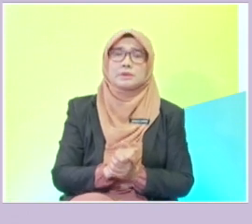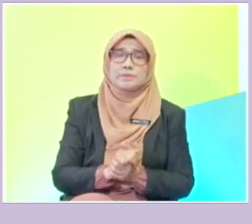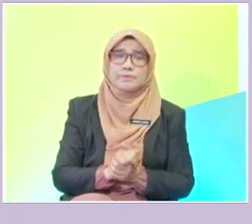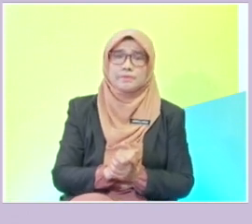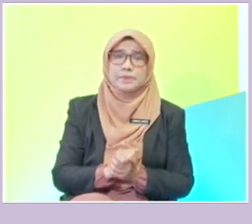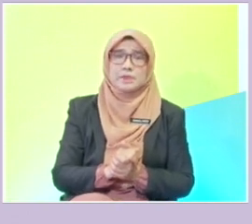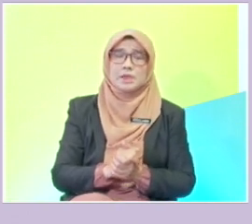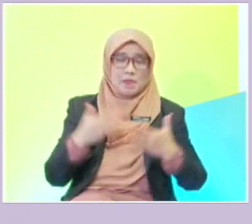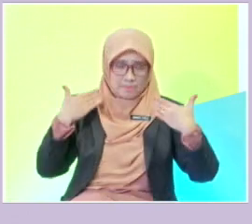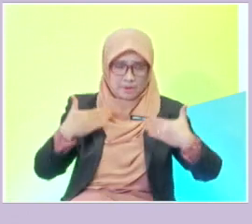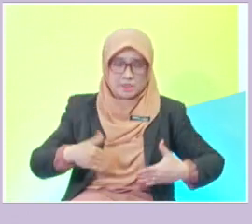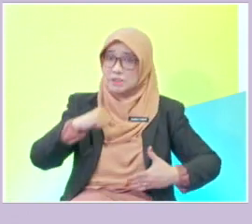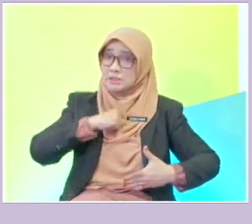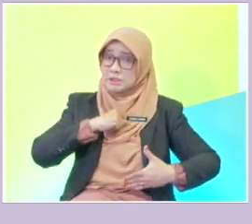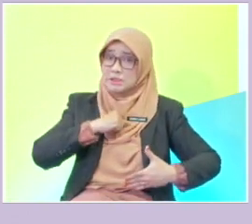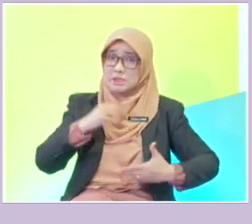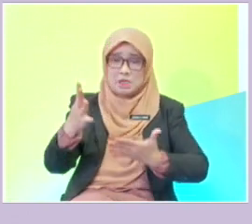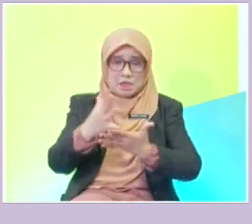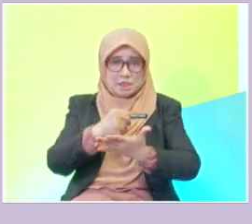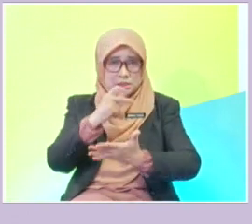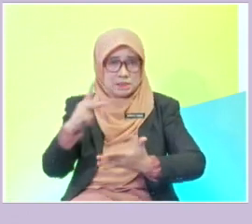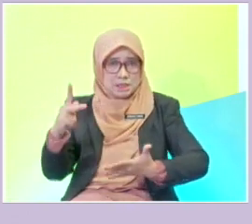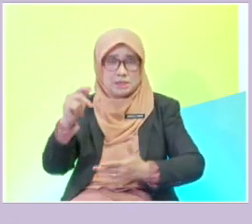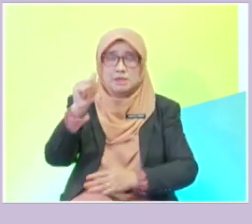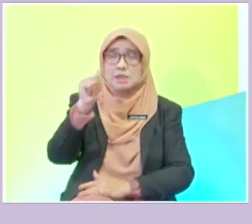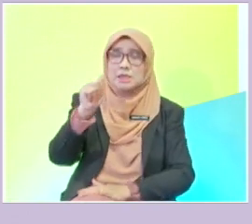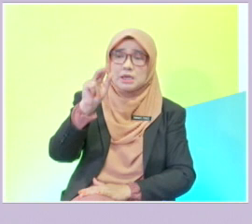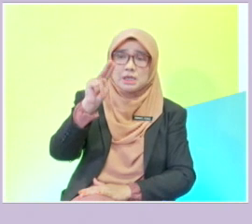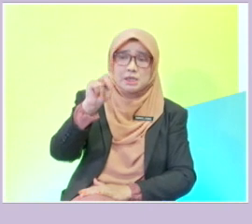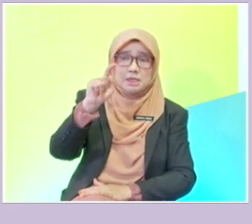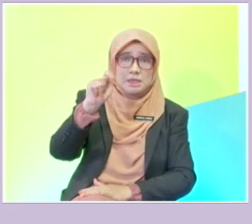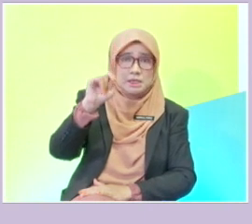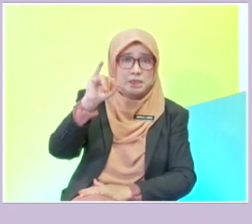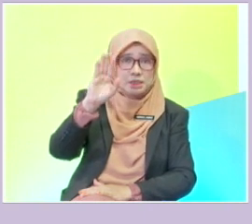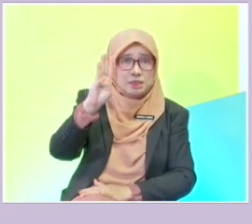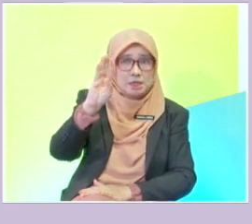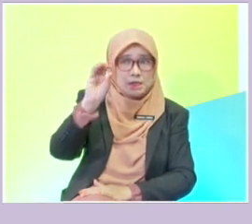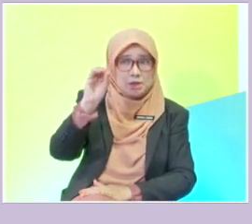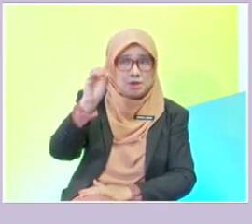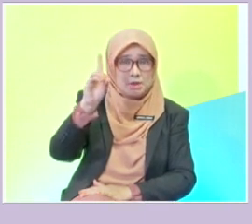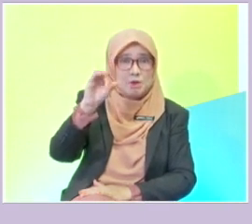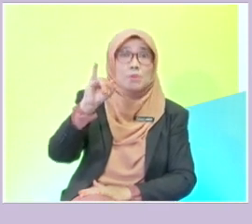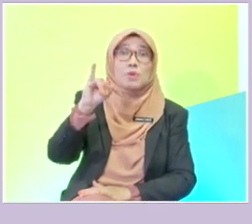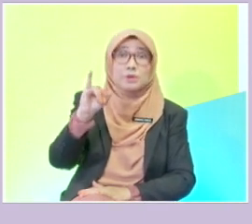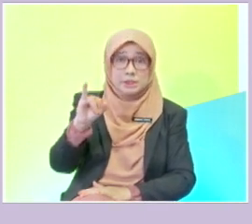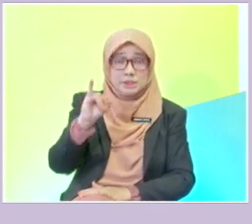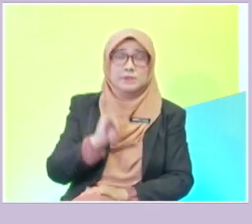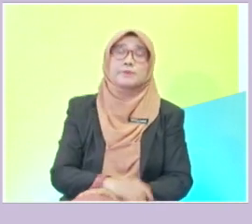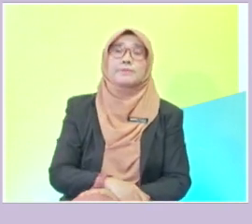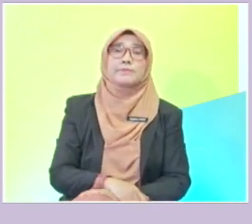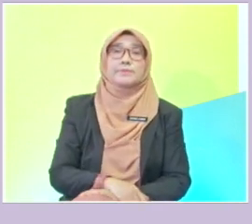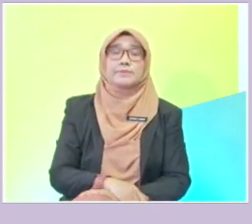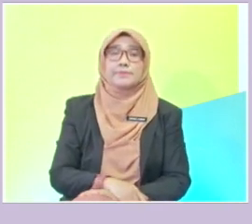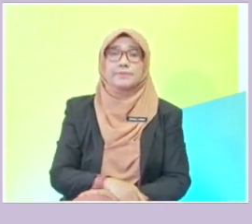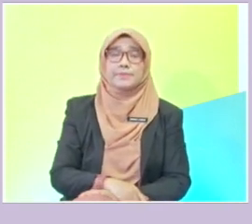akan menghasilkan antibodi. Okey, ini melibatkan penghasilan antibodi apabila terdapat patogen memasuki badan.